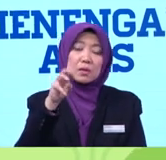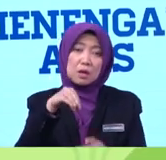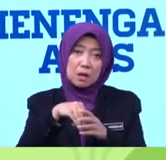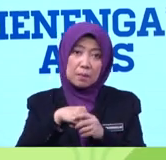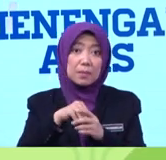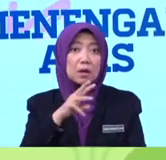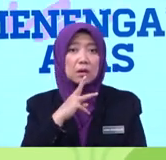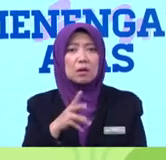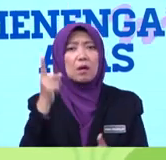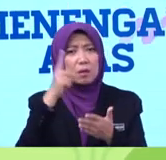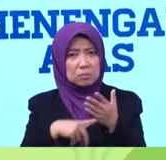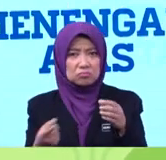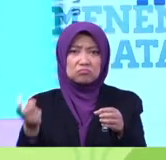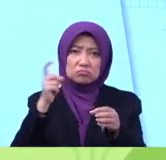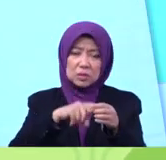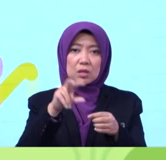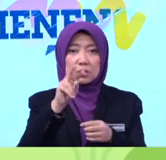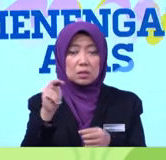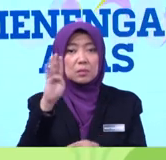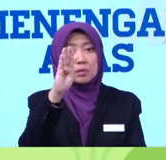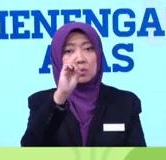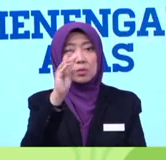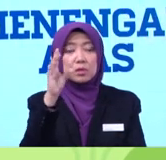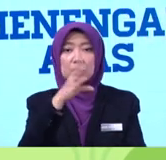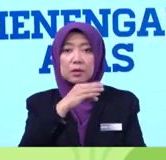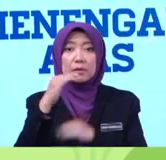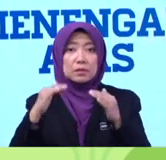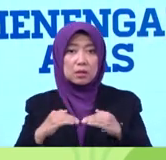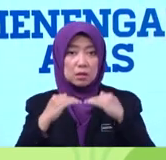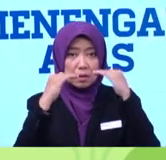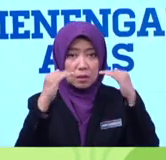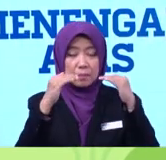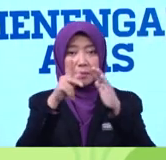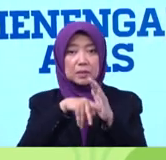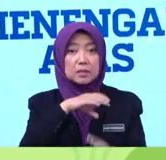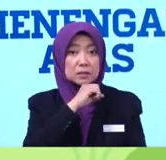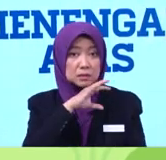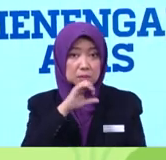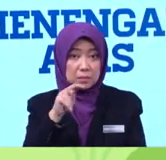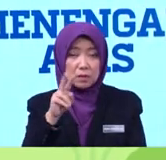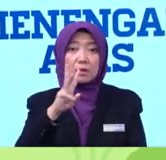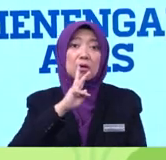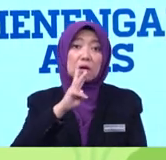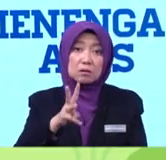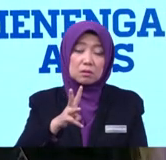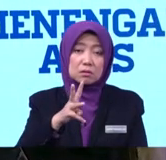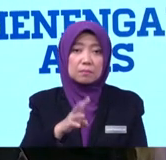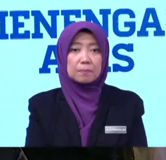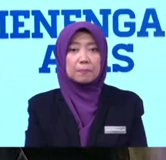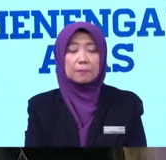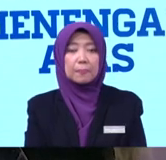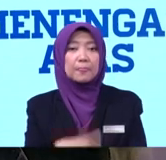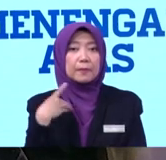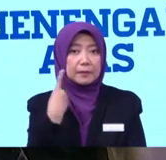hubungan kain antara body dengan tahap pencemaran air dalam suatu sampel air jadi